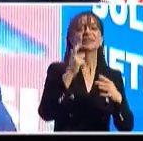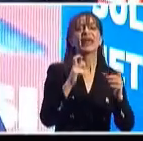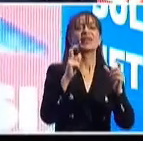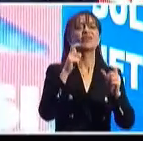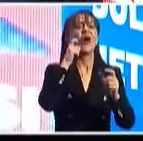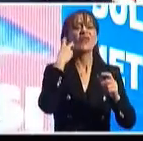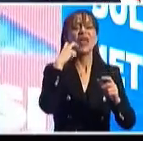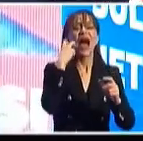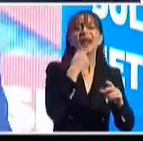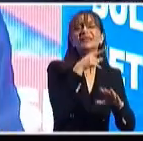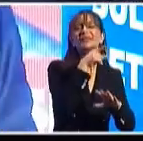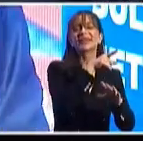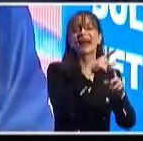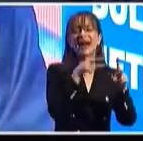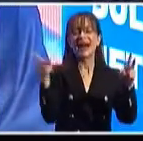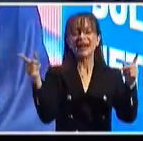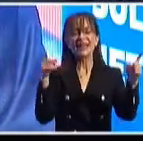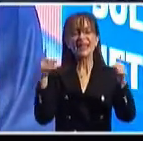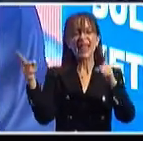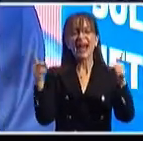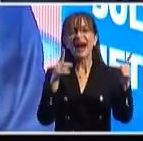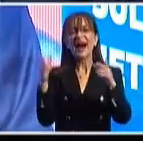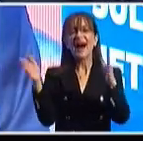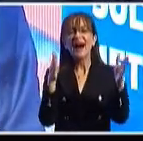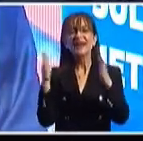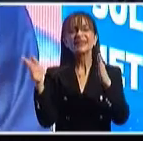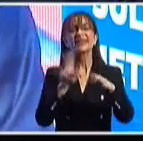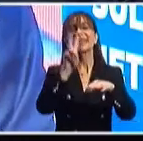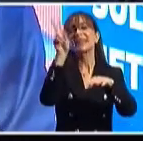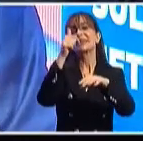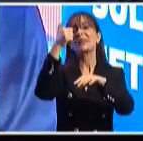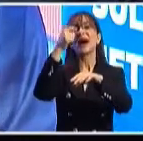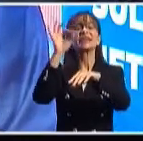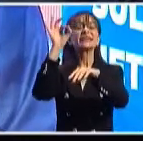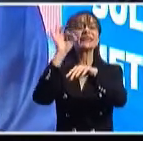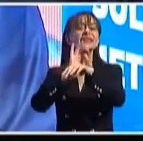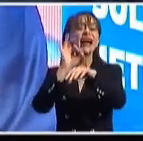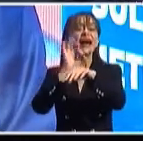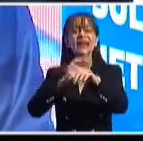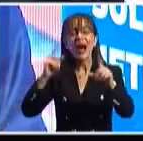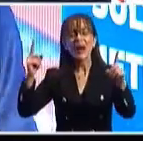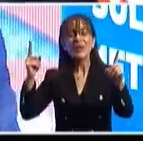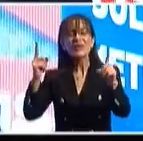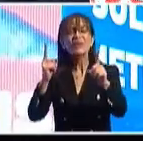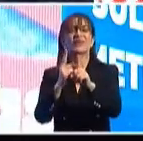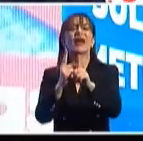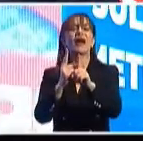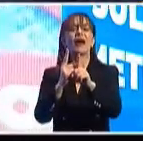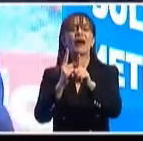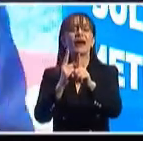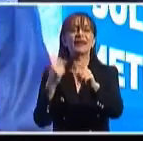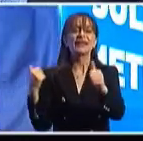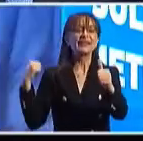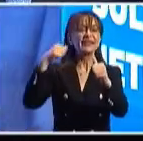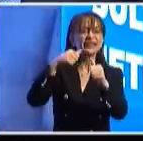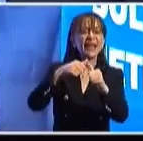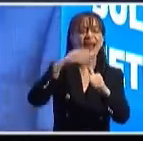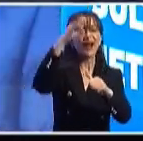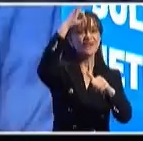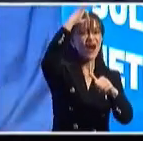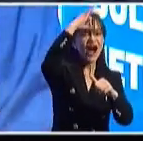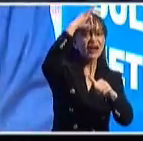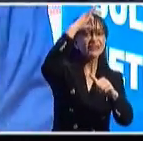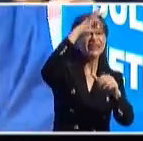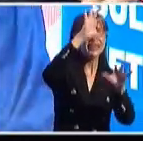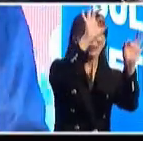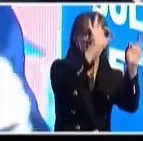arasında burada 26 dakikada yolculuk yapabileceğimiz ve yine Fatih, Gazi Osman Paşa